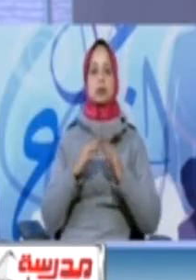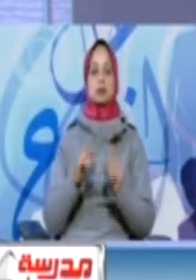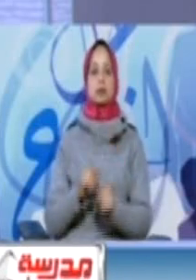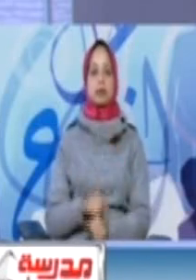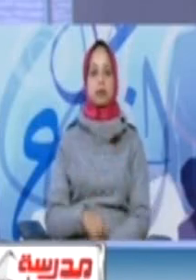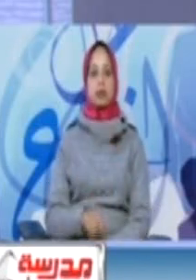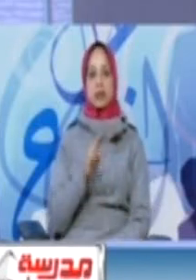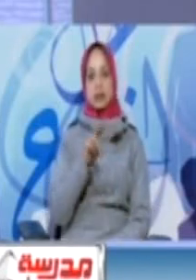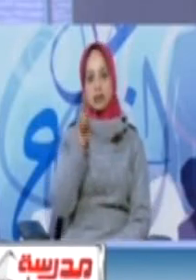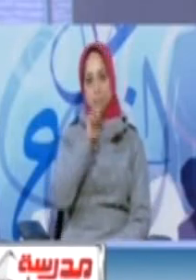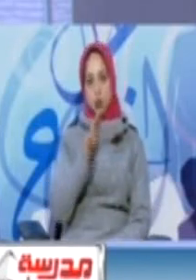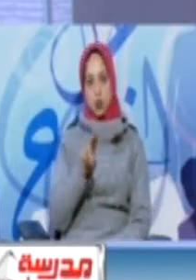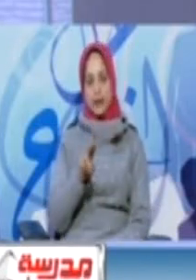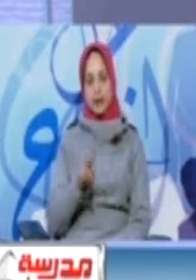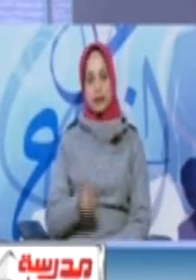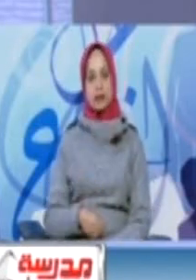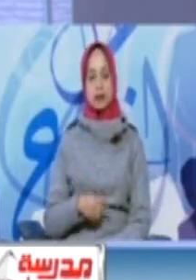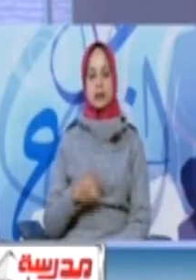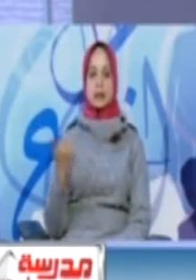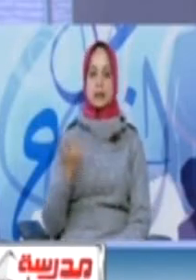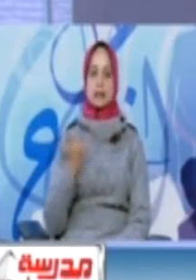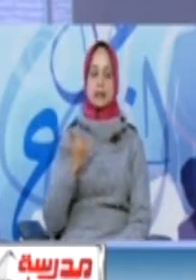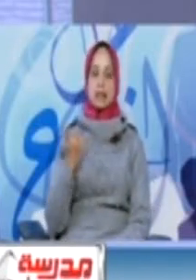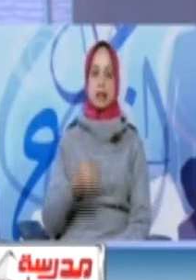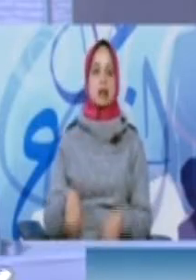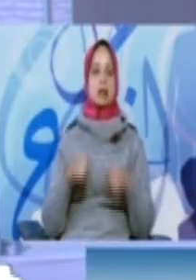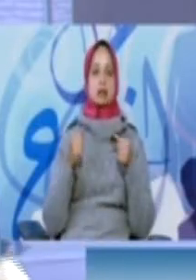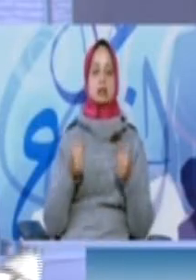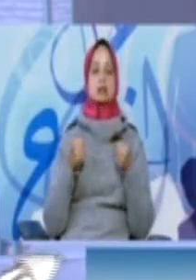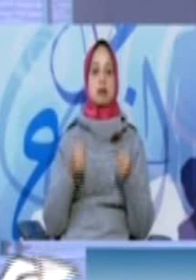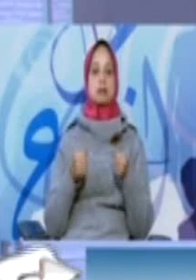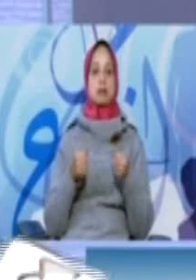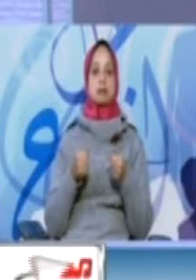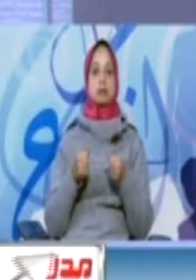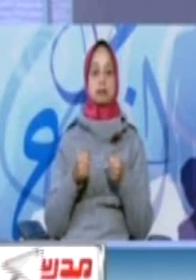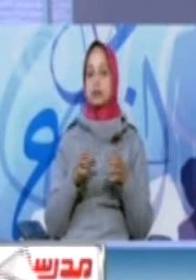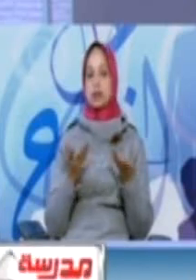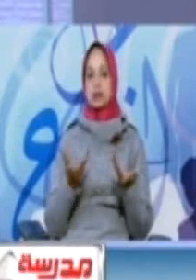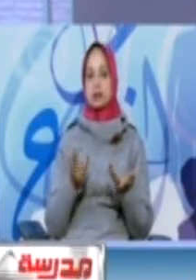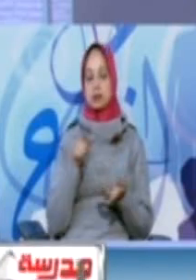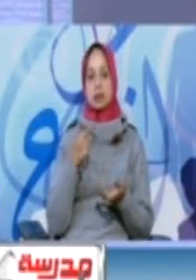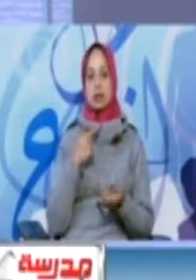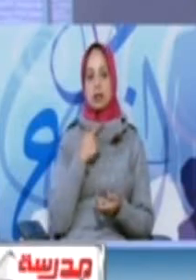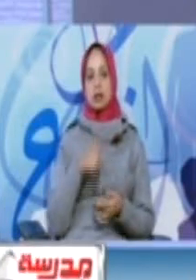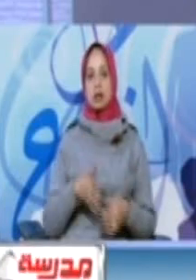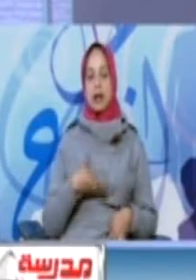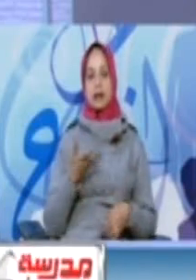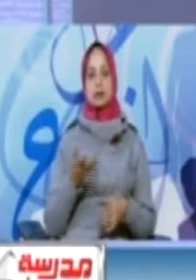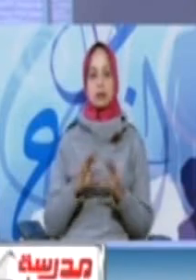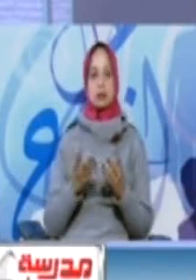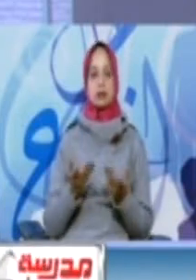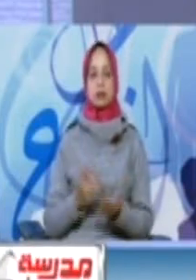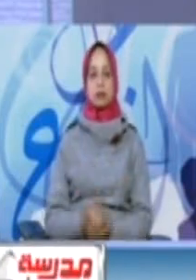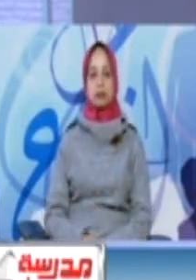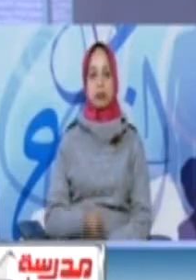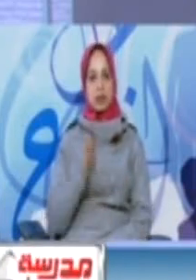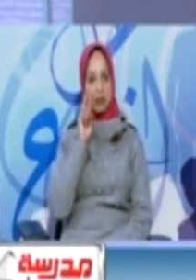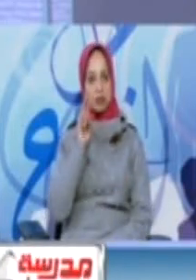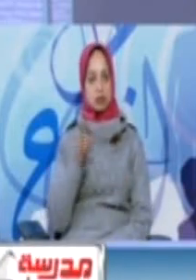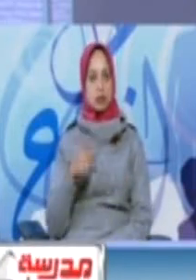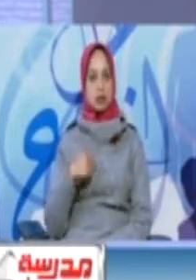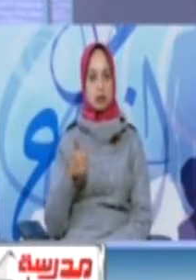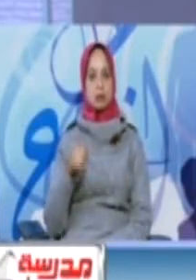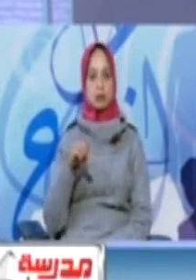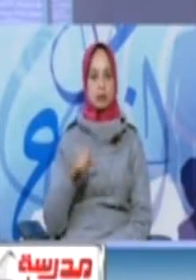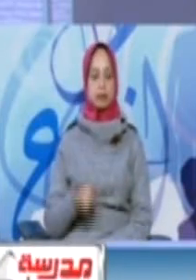انت عايز اسئله سهله ولا مباشره ولا عاديه ولا ايه؟ لا عادي يعني صعبه، اي حاجه بس شوف مستوايا بس. طيب ماشي.